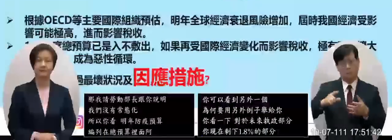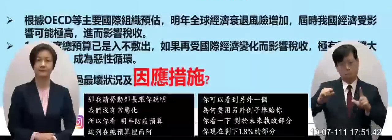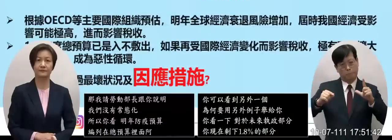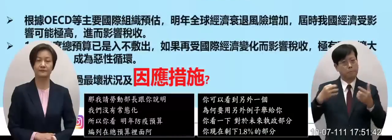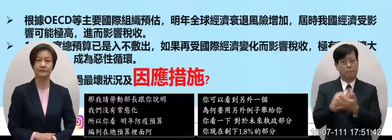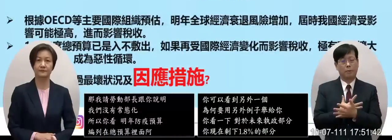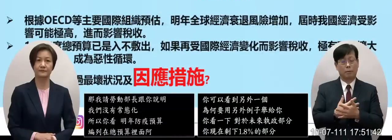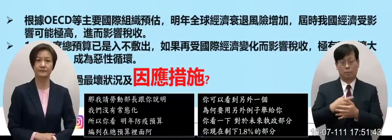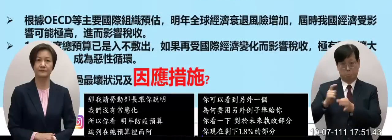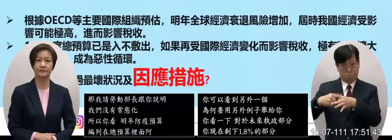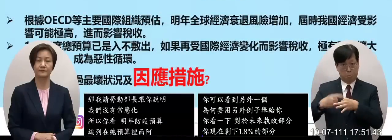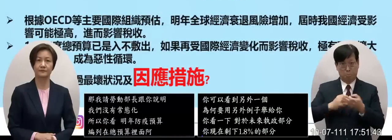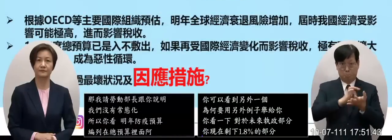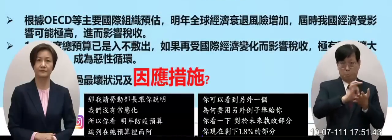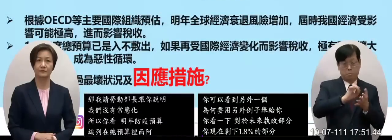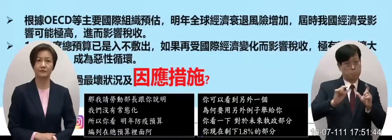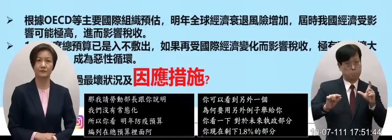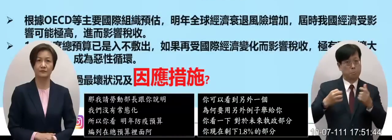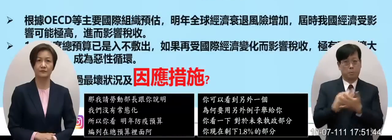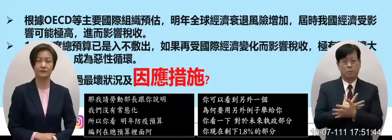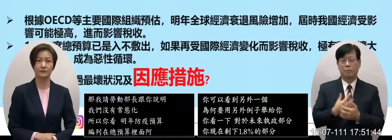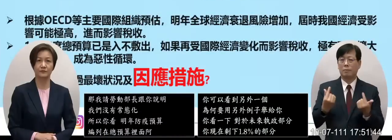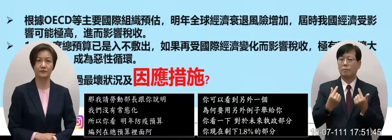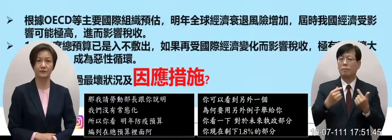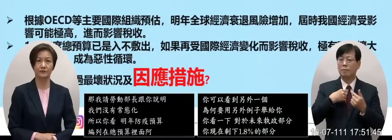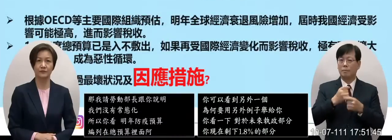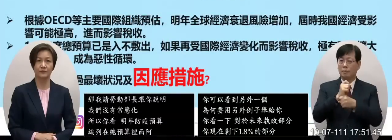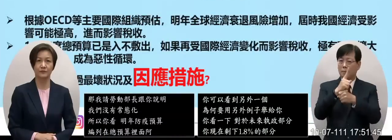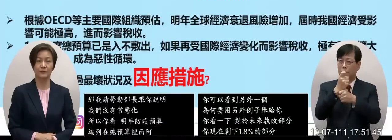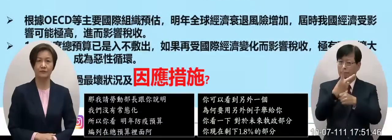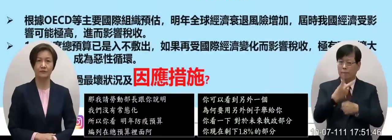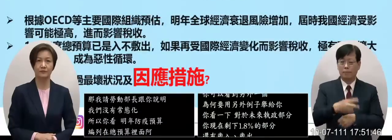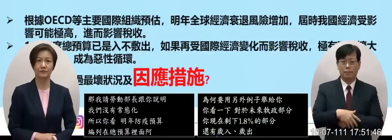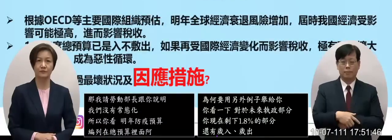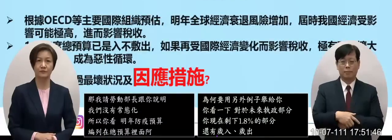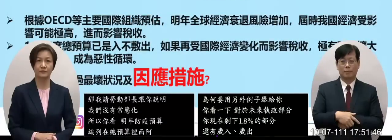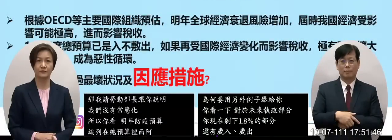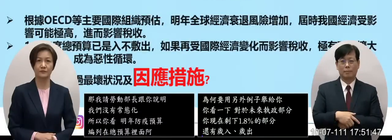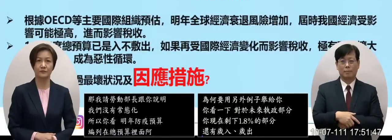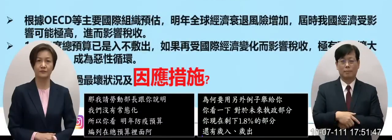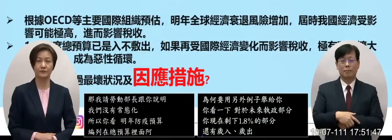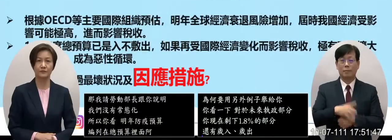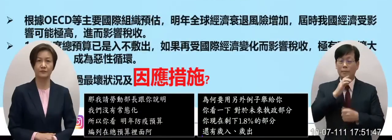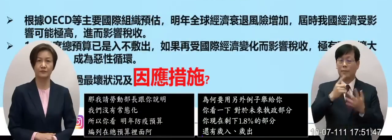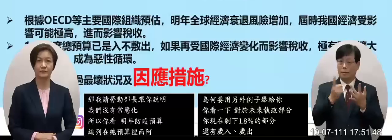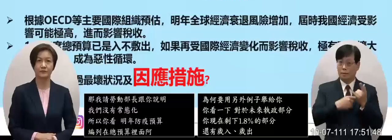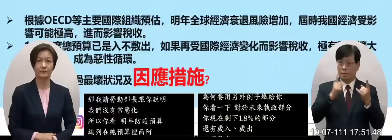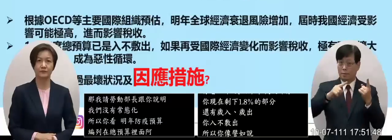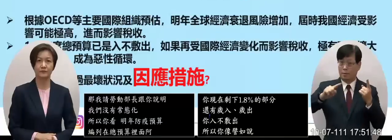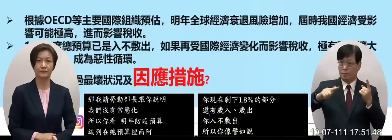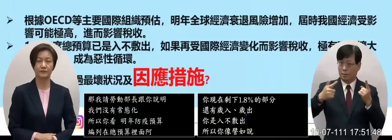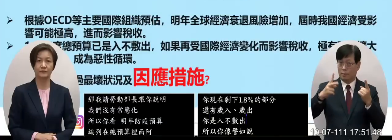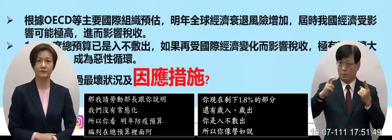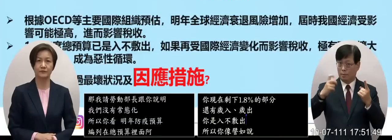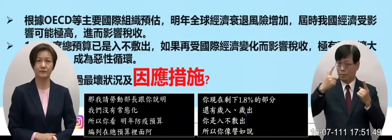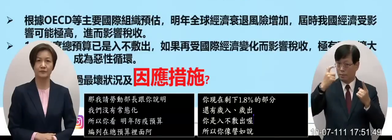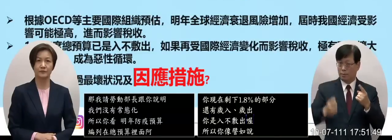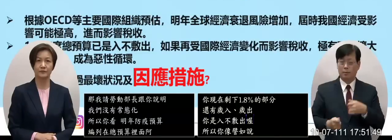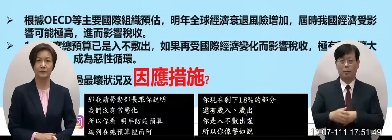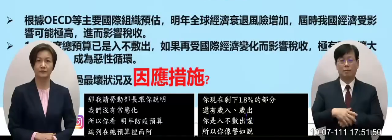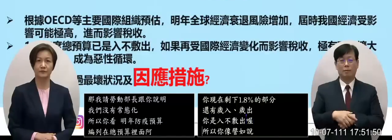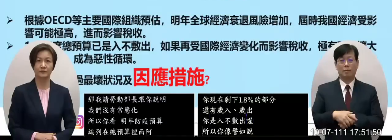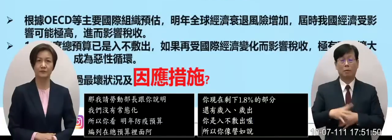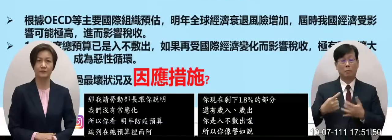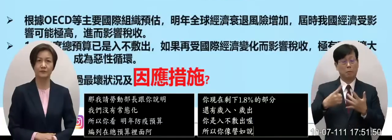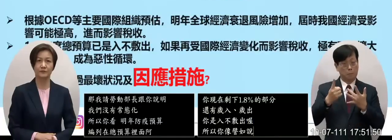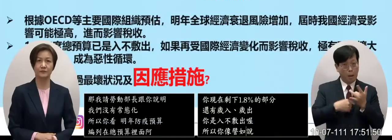哦，你是入不敷出，所以你像比如说112年的话，你是缺1626亿嘛，